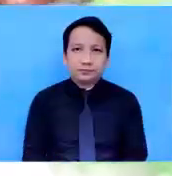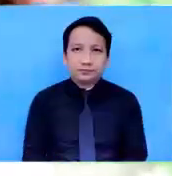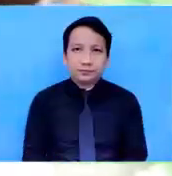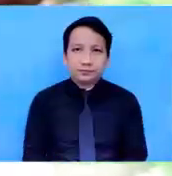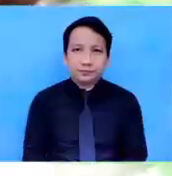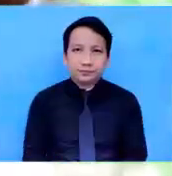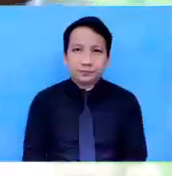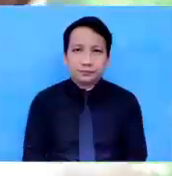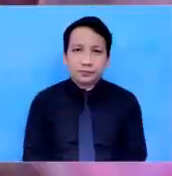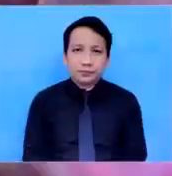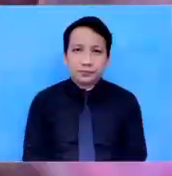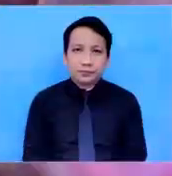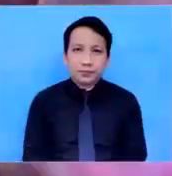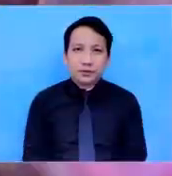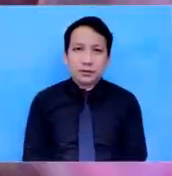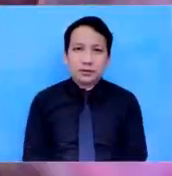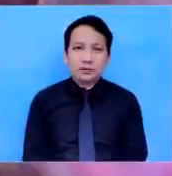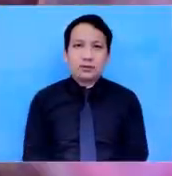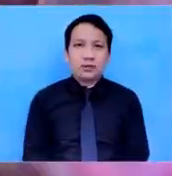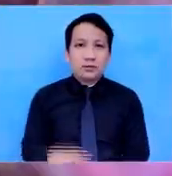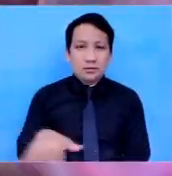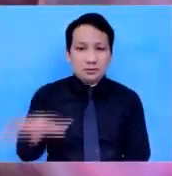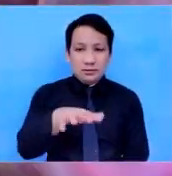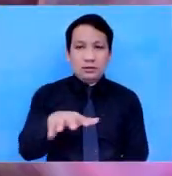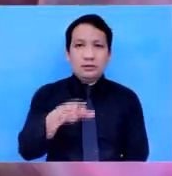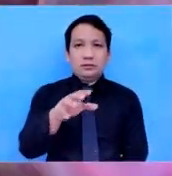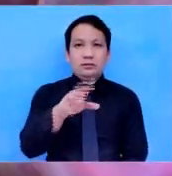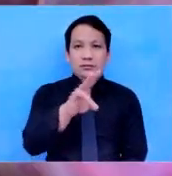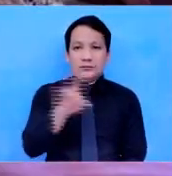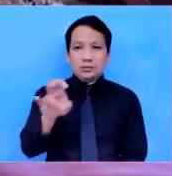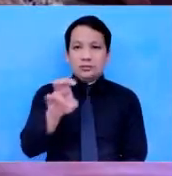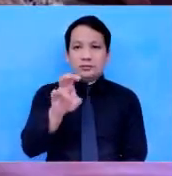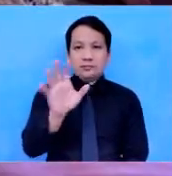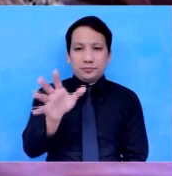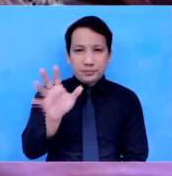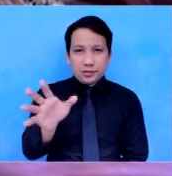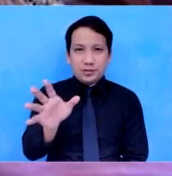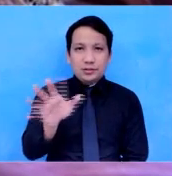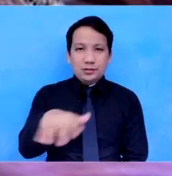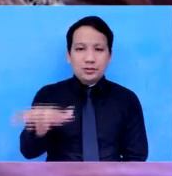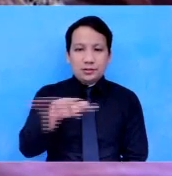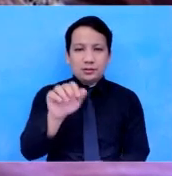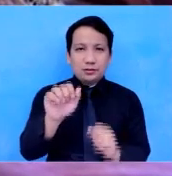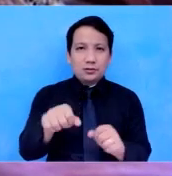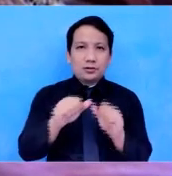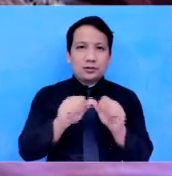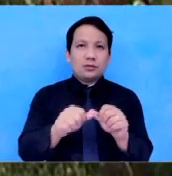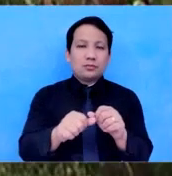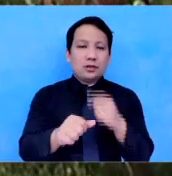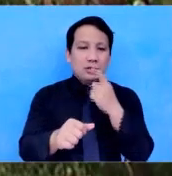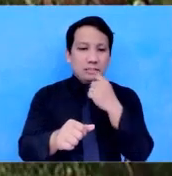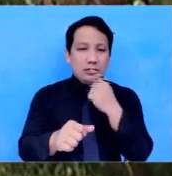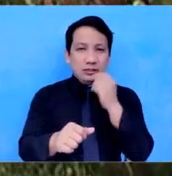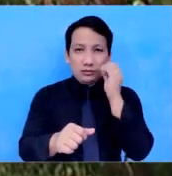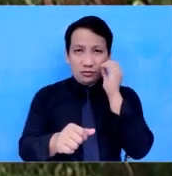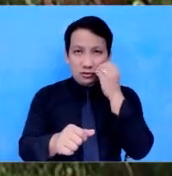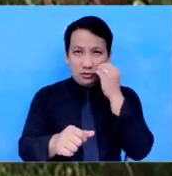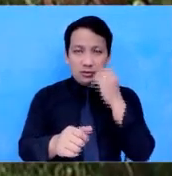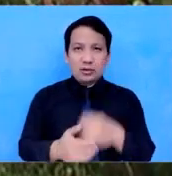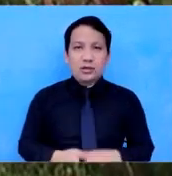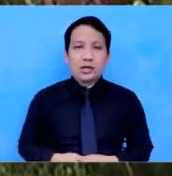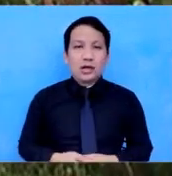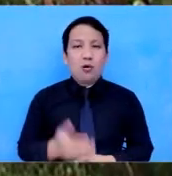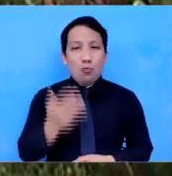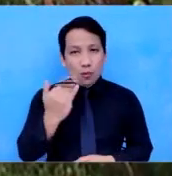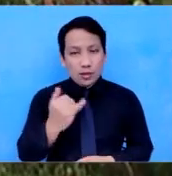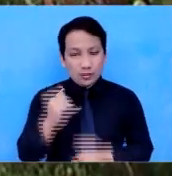Bilang na ang mga araw na umaabot sa hanggang 750 pesos ang presyo ng kada kilo ng pulang sibuyas. Napagkasunduan na kasi